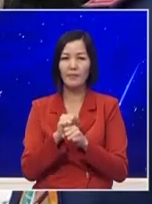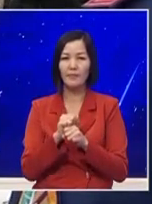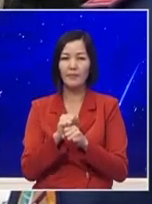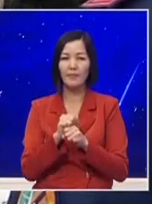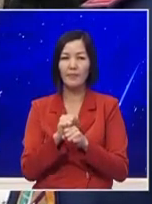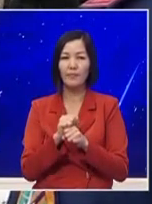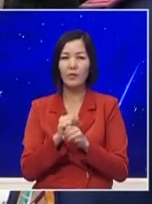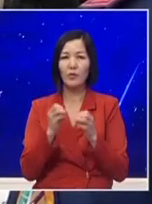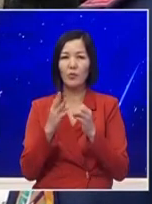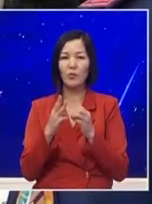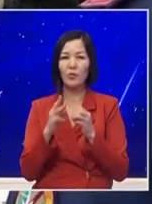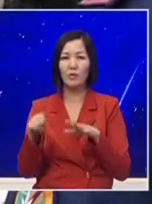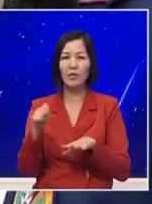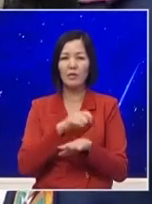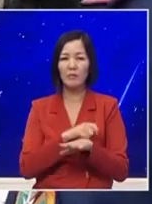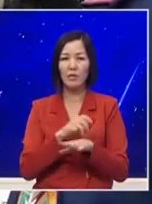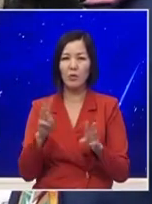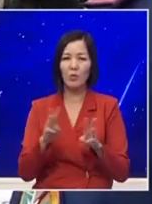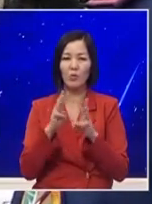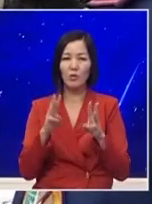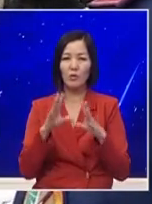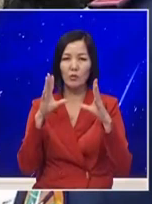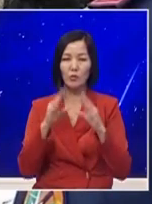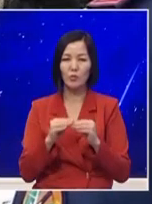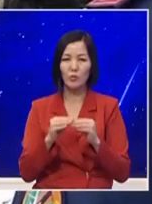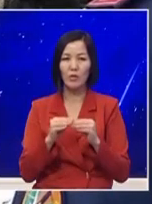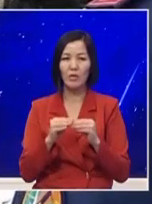Өрттің көлемі 14 шаршы метрді құрады. Өртті сөндіруге